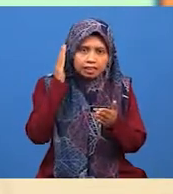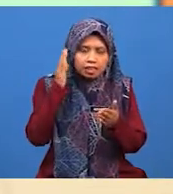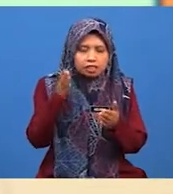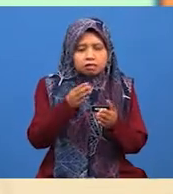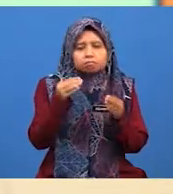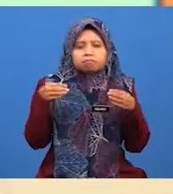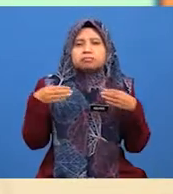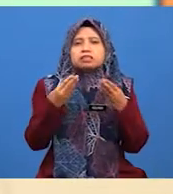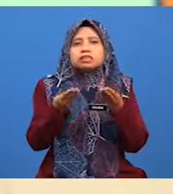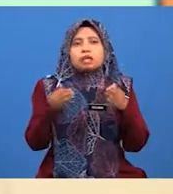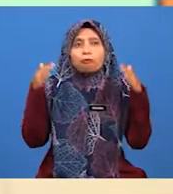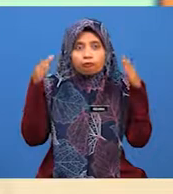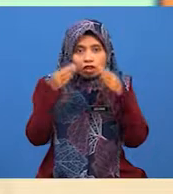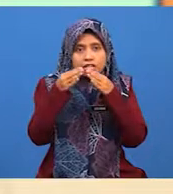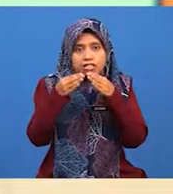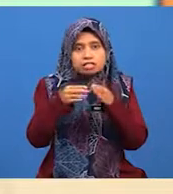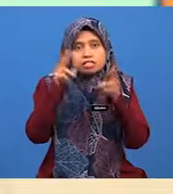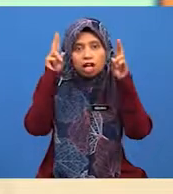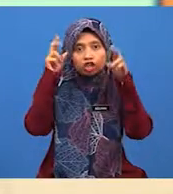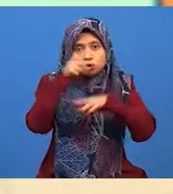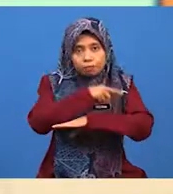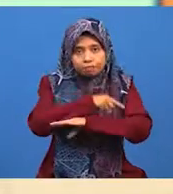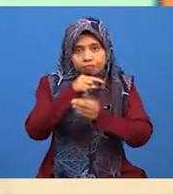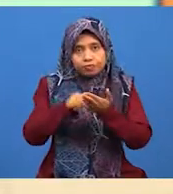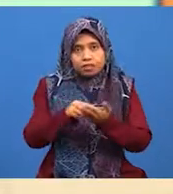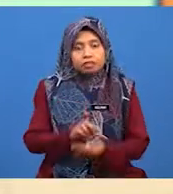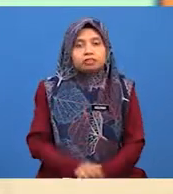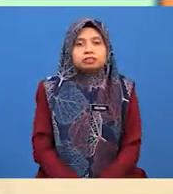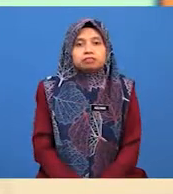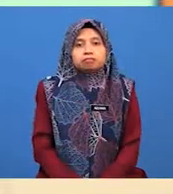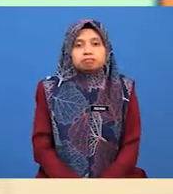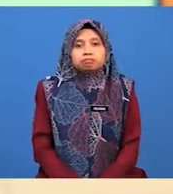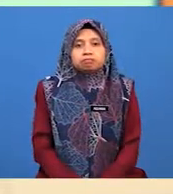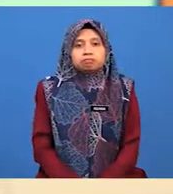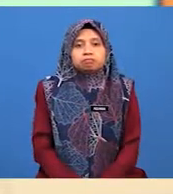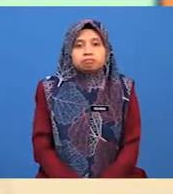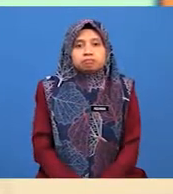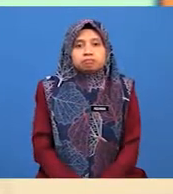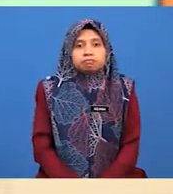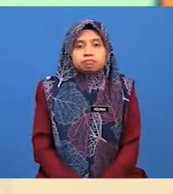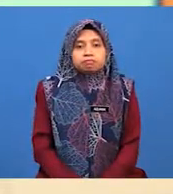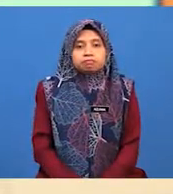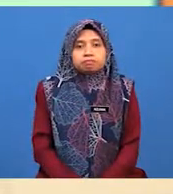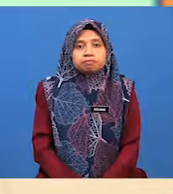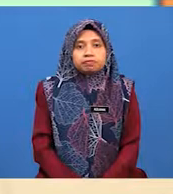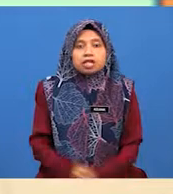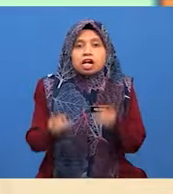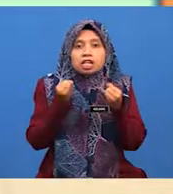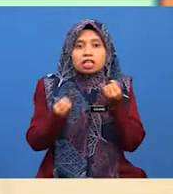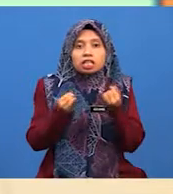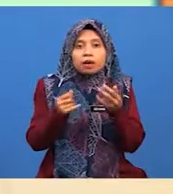memberikan perhatian tentang tajuk yang akan kita pelajari pada hari ini. Jika